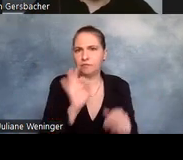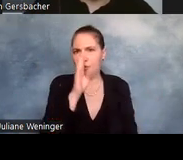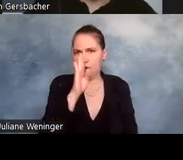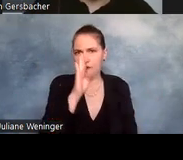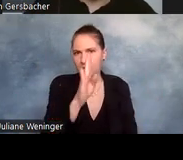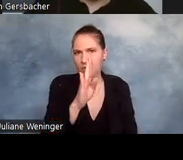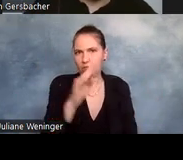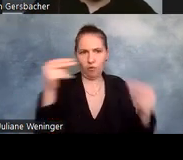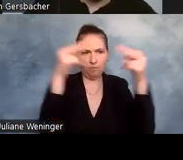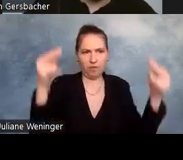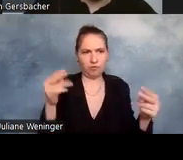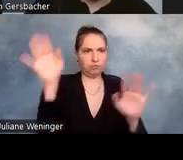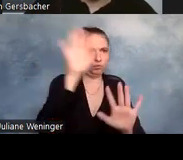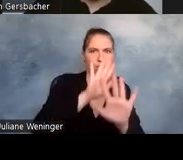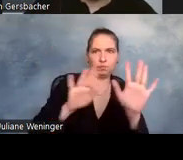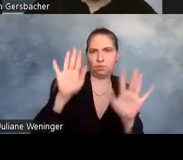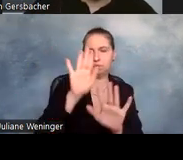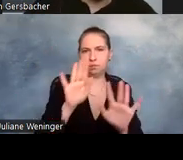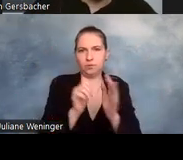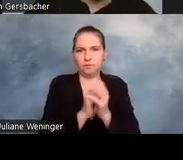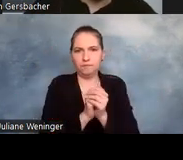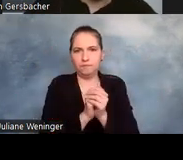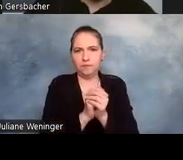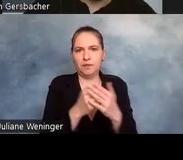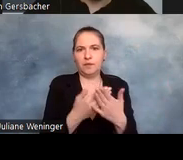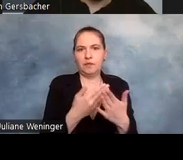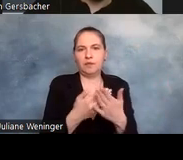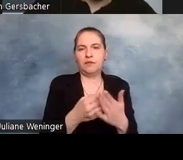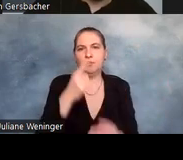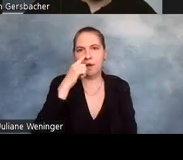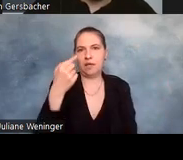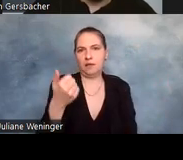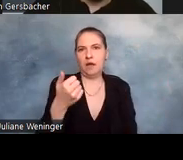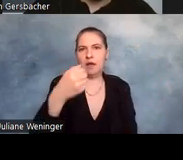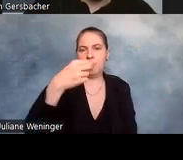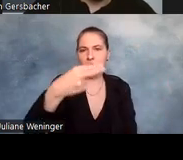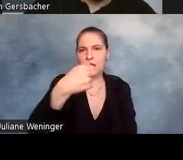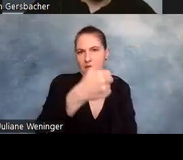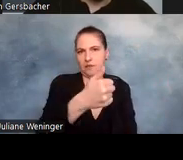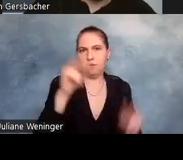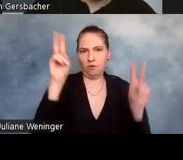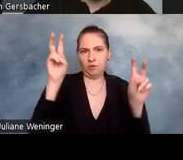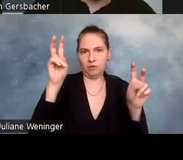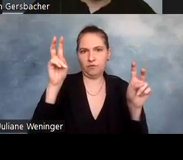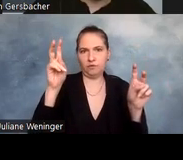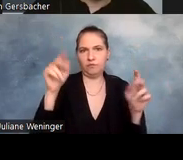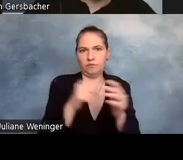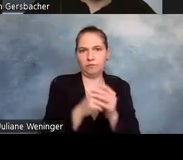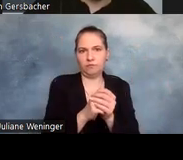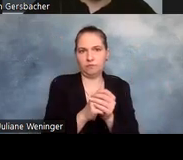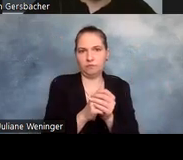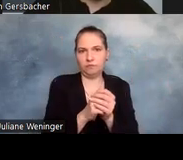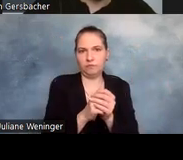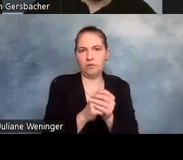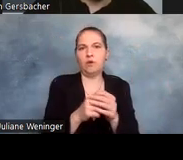Seite. Also normal, eben die Lösung wäre hier, man macht nur eine H1. Die ganzen H1, die wir hier gesehen haben, macht man